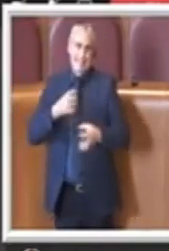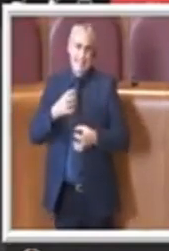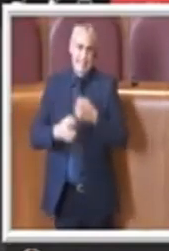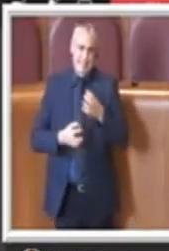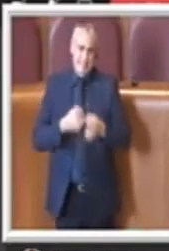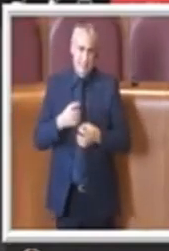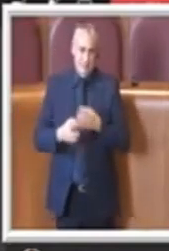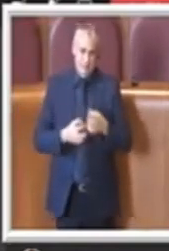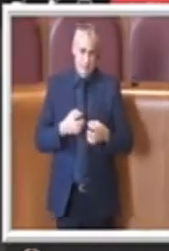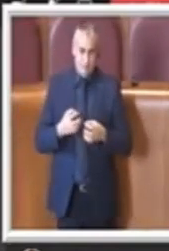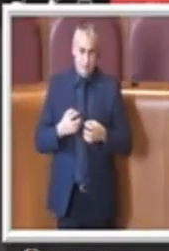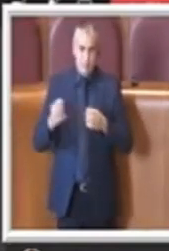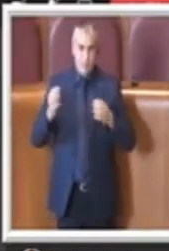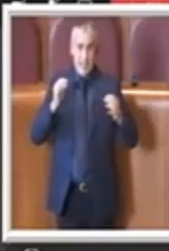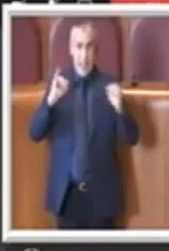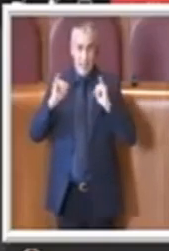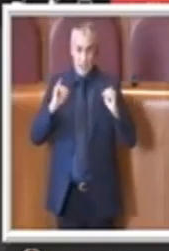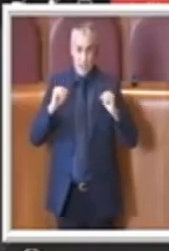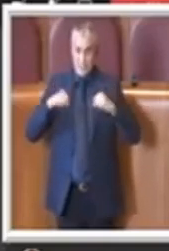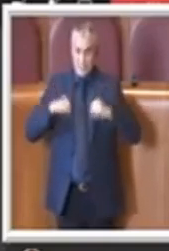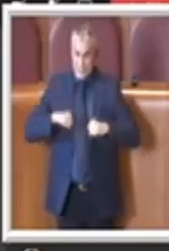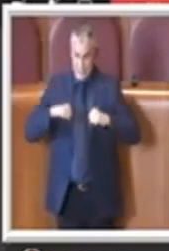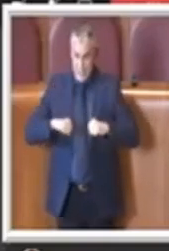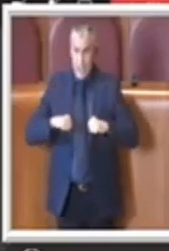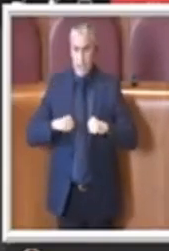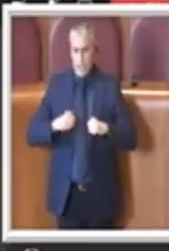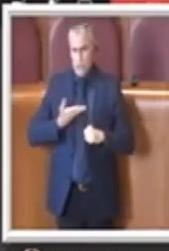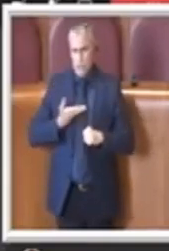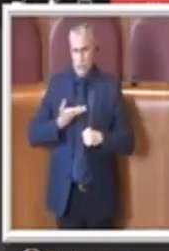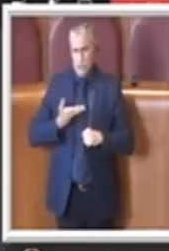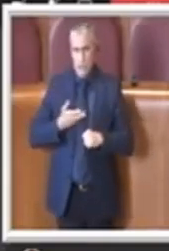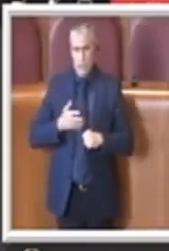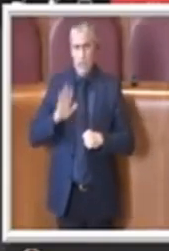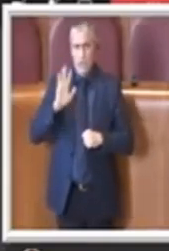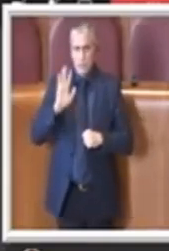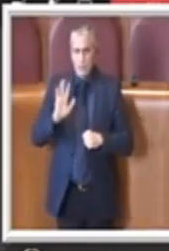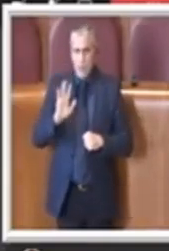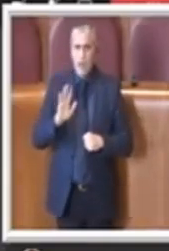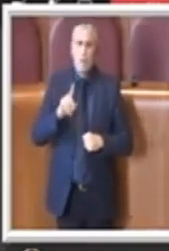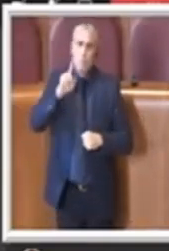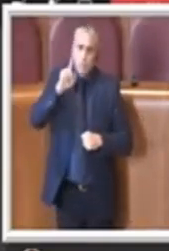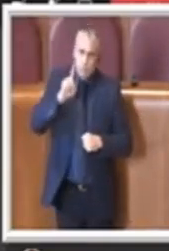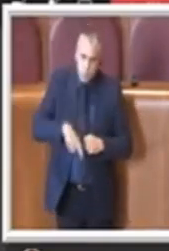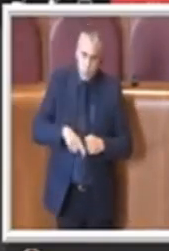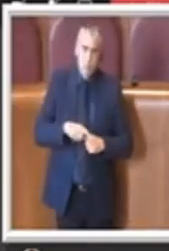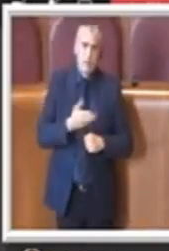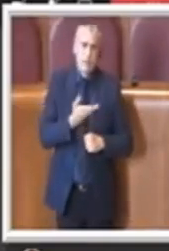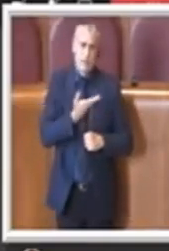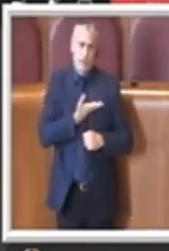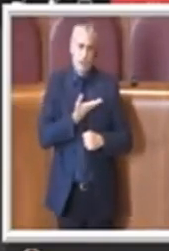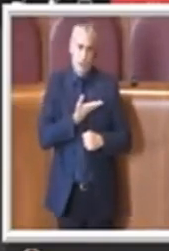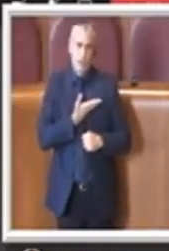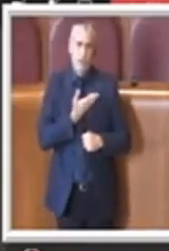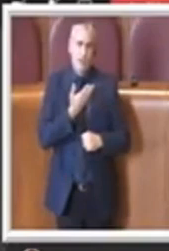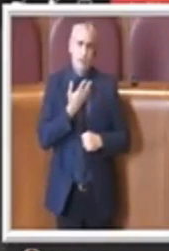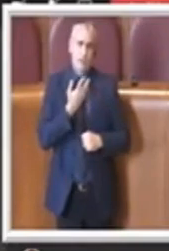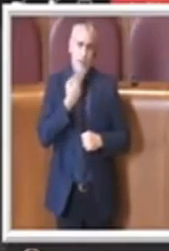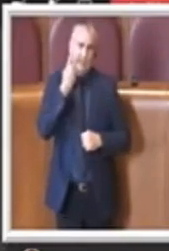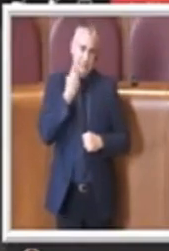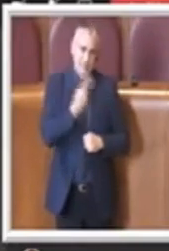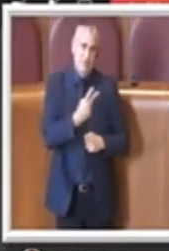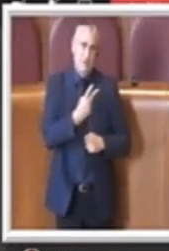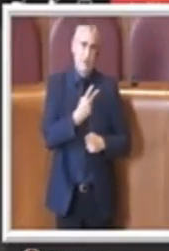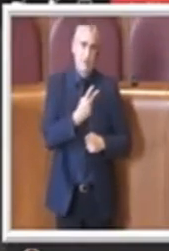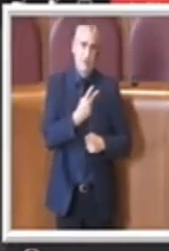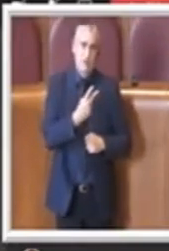sanitaria di contro ha come dire sta avendo qualche qualche aspetto